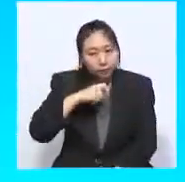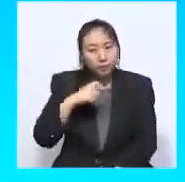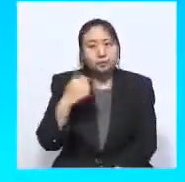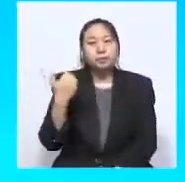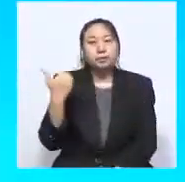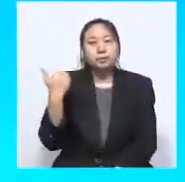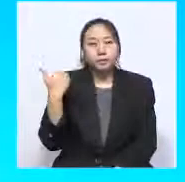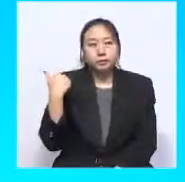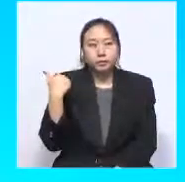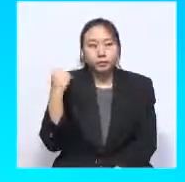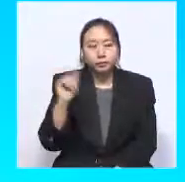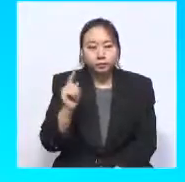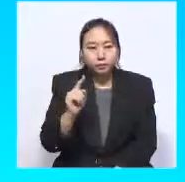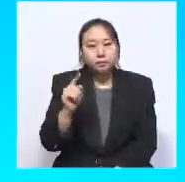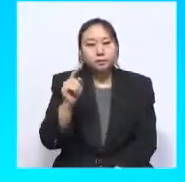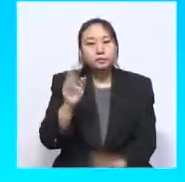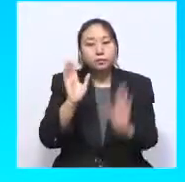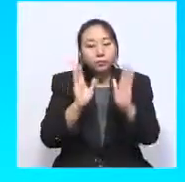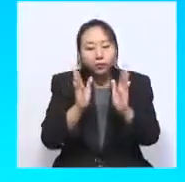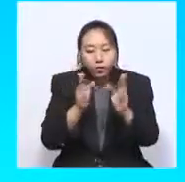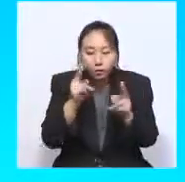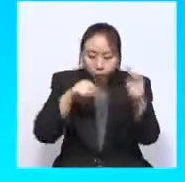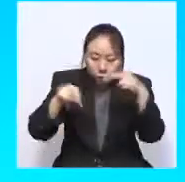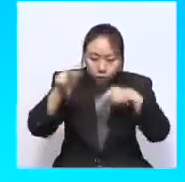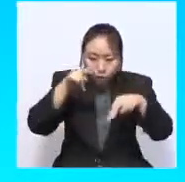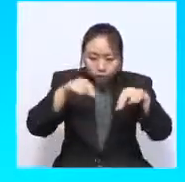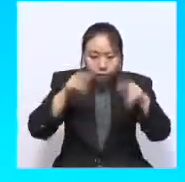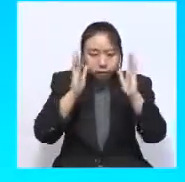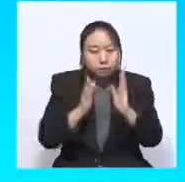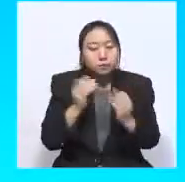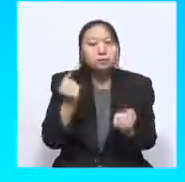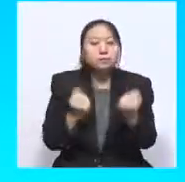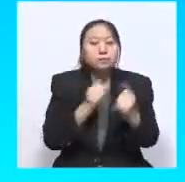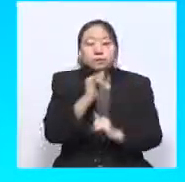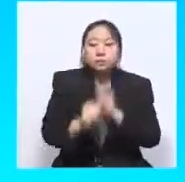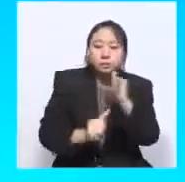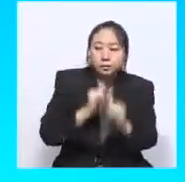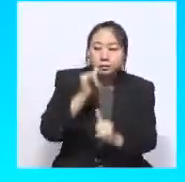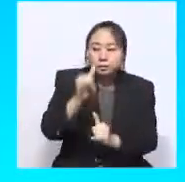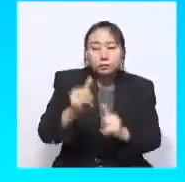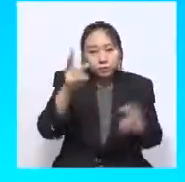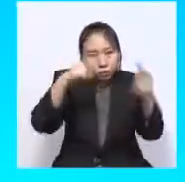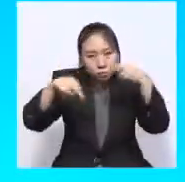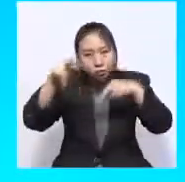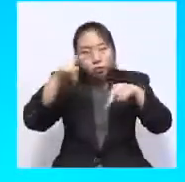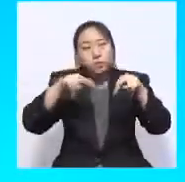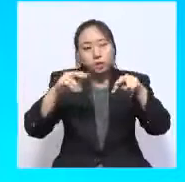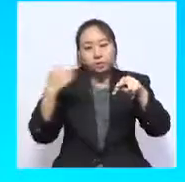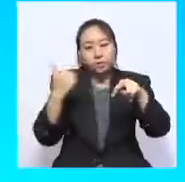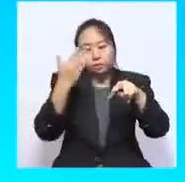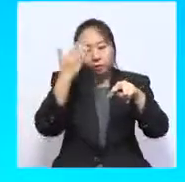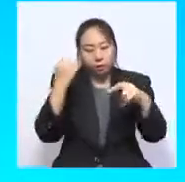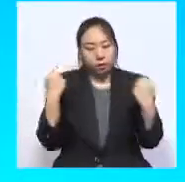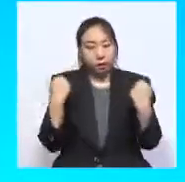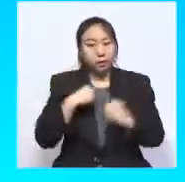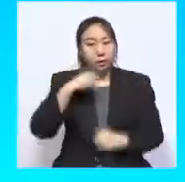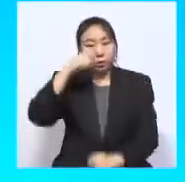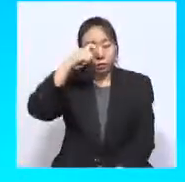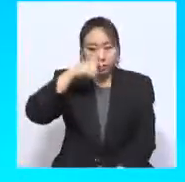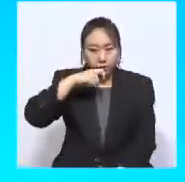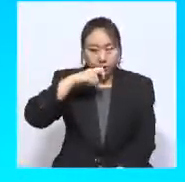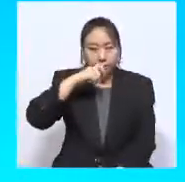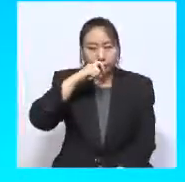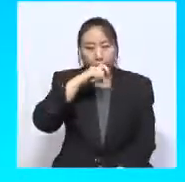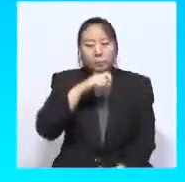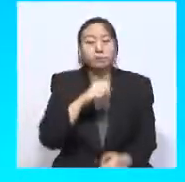ยอีกทั้งก็ยังเพิ่มดูแลความปลอดภัยให้กับตัวผู้ที่เดินทางไปร่วมกิจกรรมเองเนื่องจากว่าการแต่งกายชุดไทยแบบ